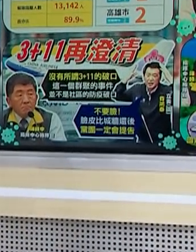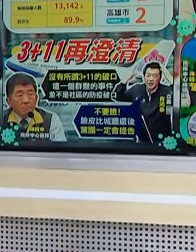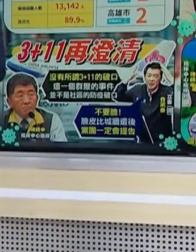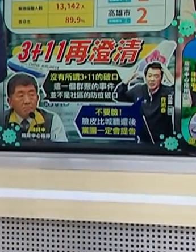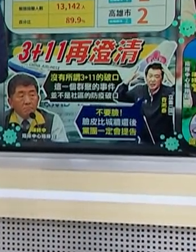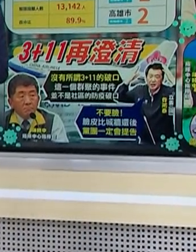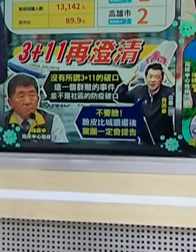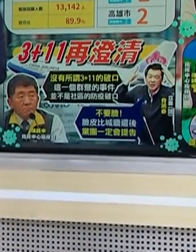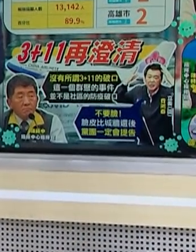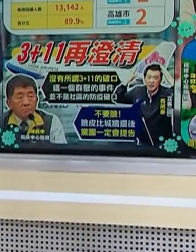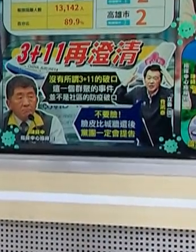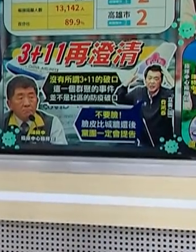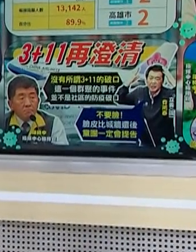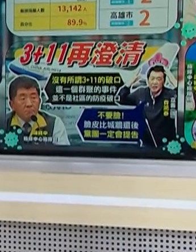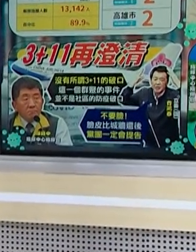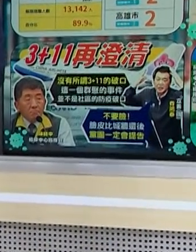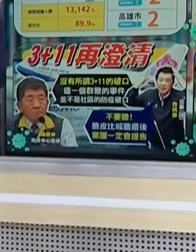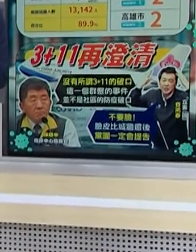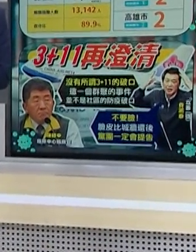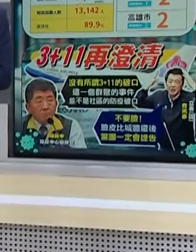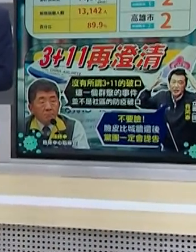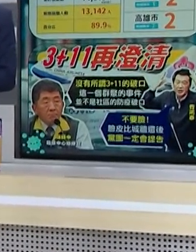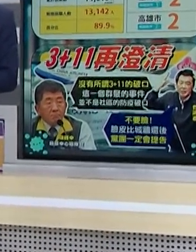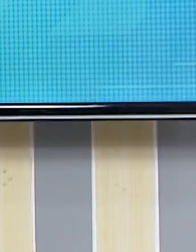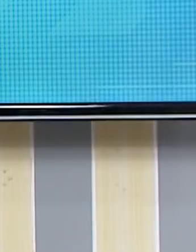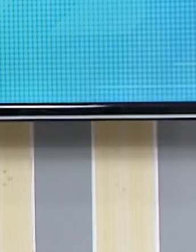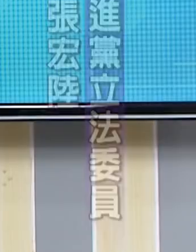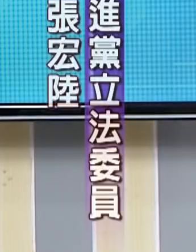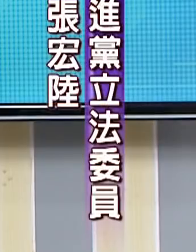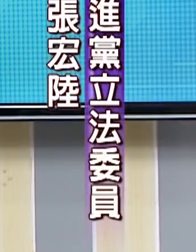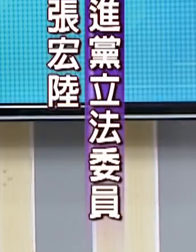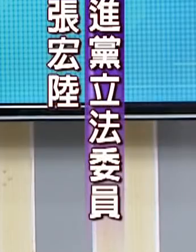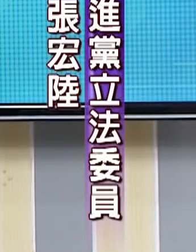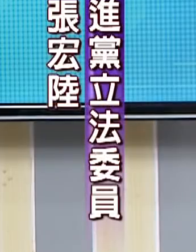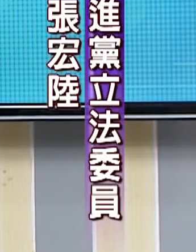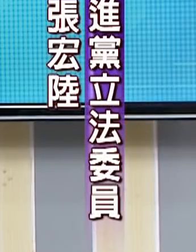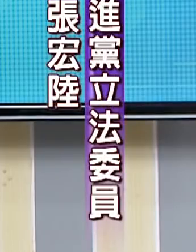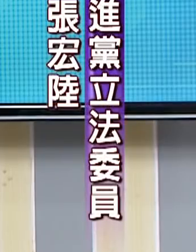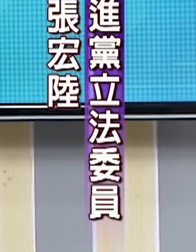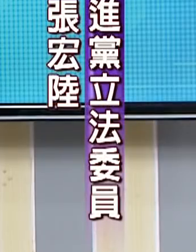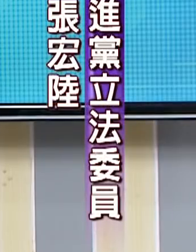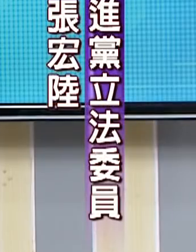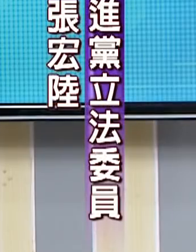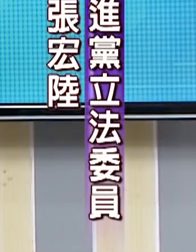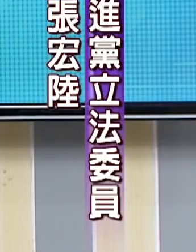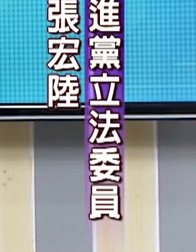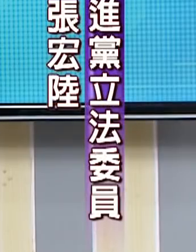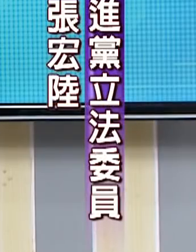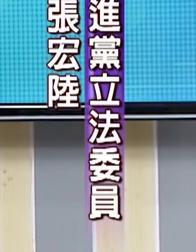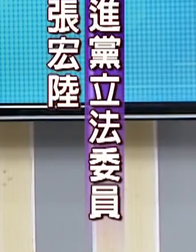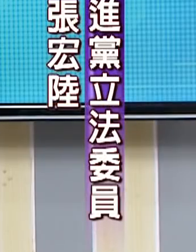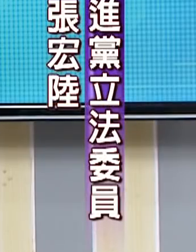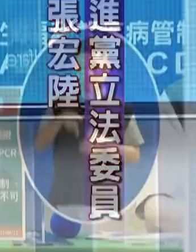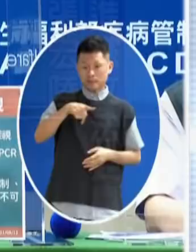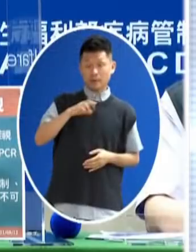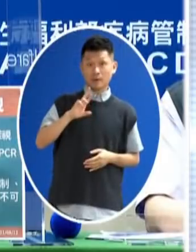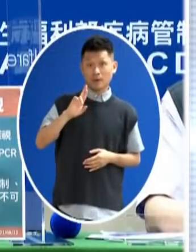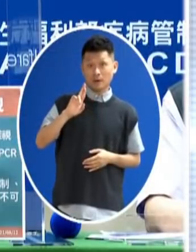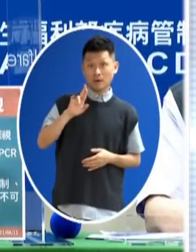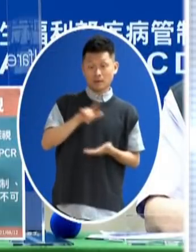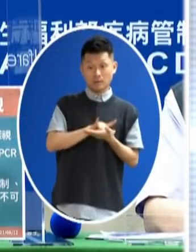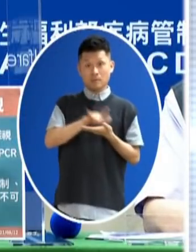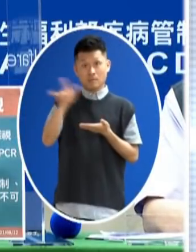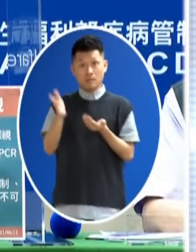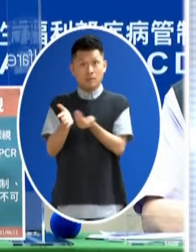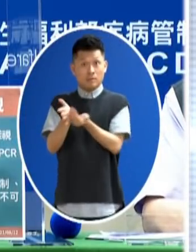富特把它强压在说啊。这个就是破口，这个就是3+11，就是造成这样子的。因为如果他